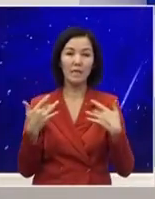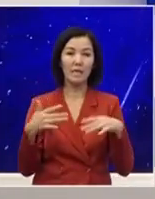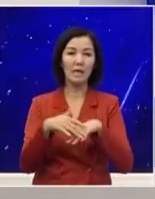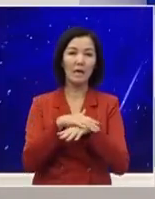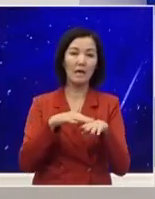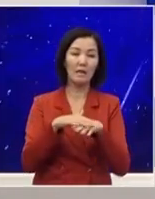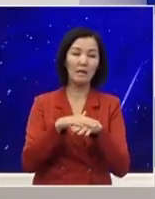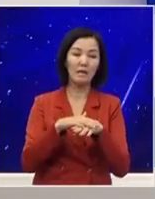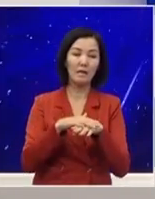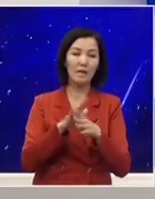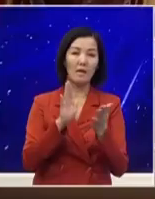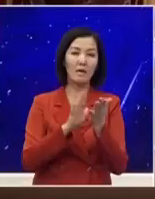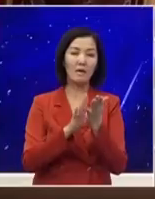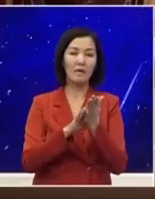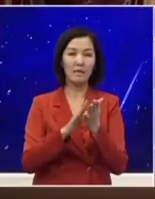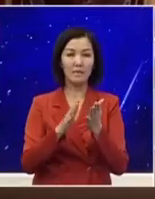бөленді.